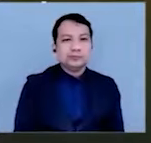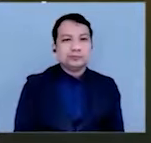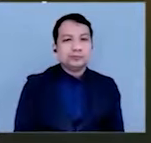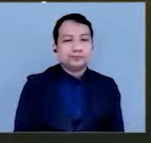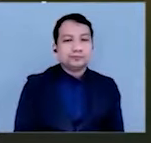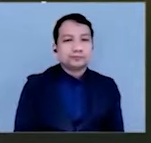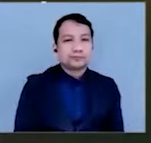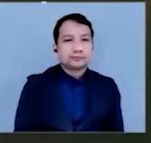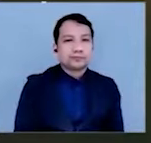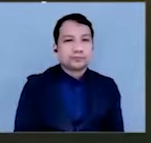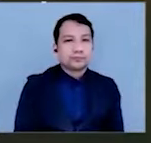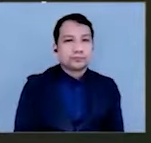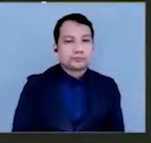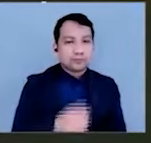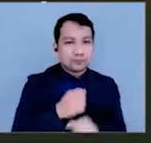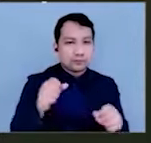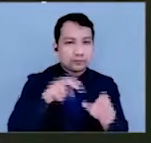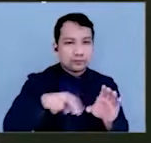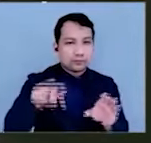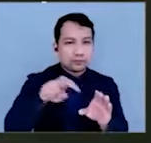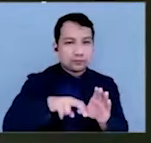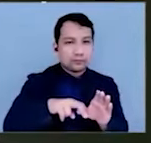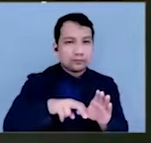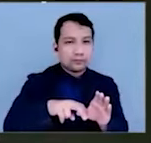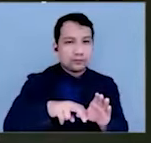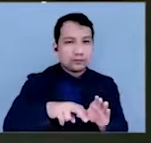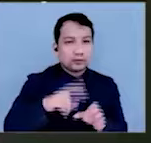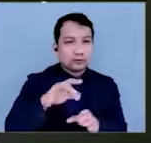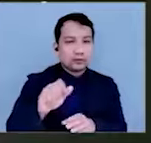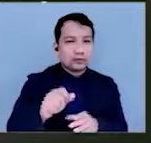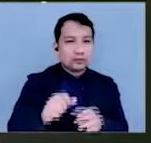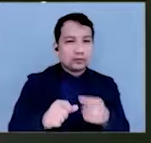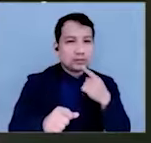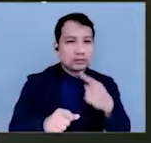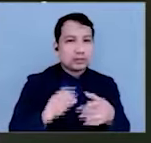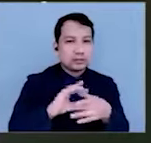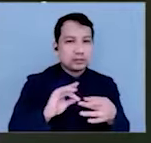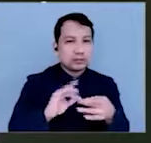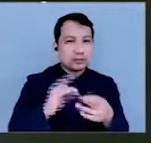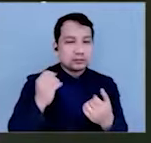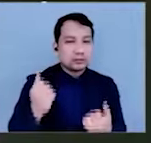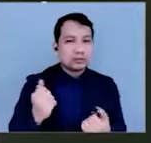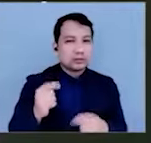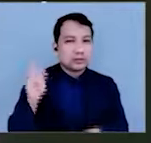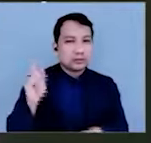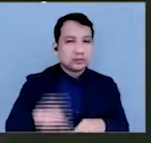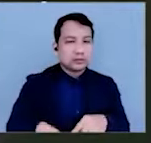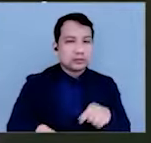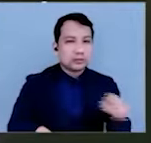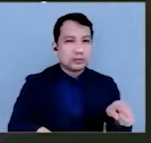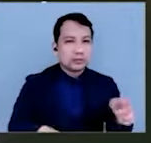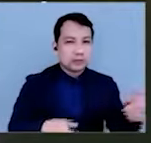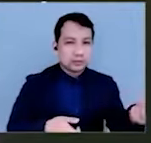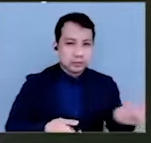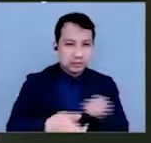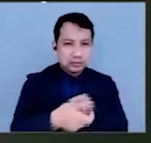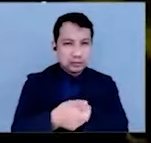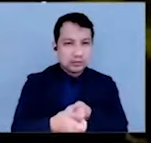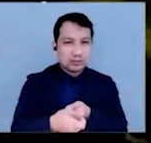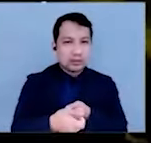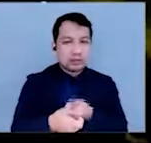sa mga taong sakay ng mga tinangay na barge. Kwento niya, maaaring hindi kinaya ng lubid nito ang sama ng